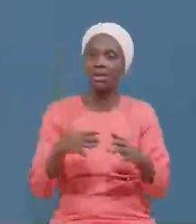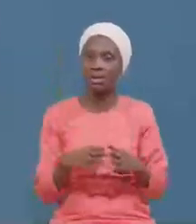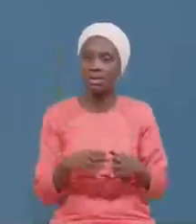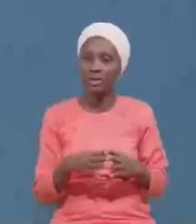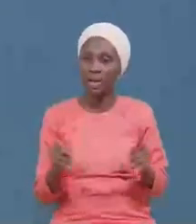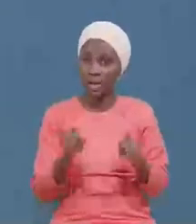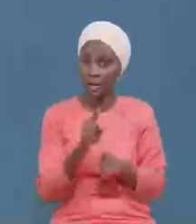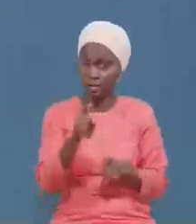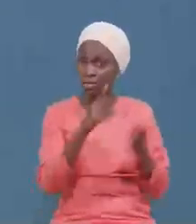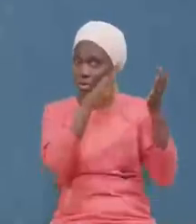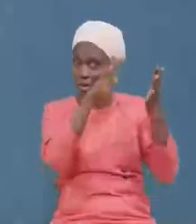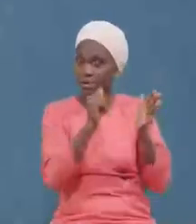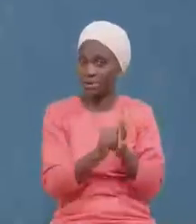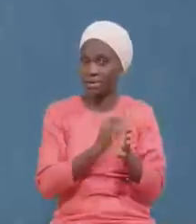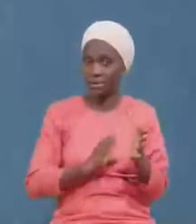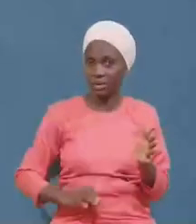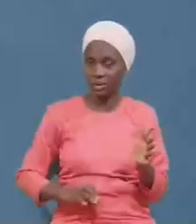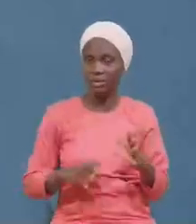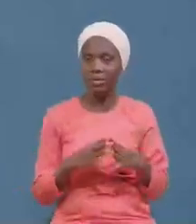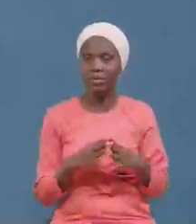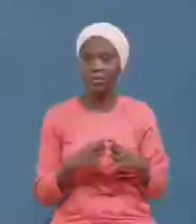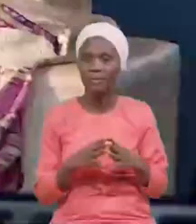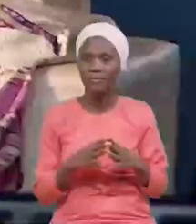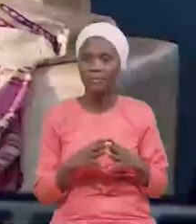Comme vous attendez ce Christ,